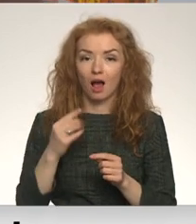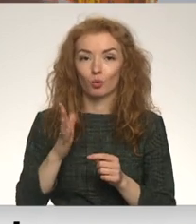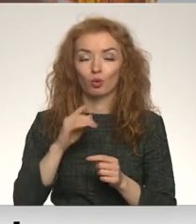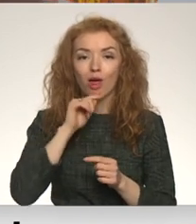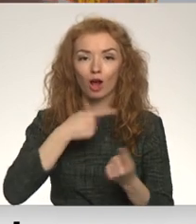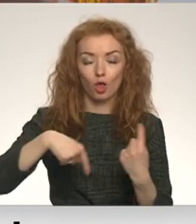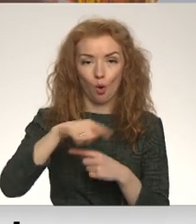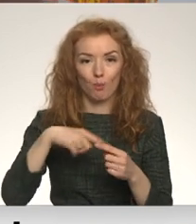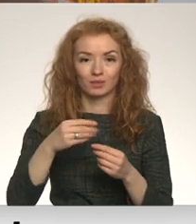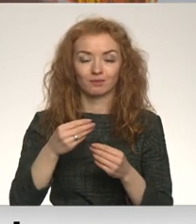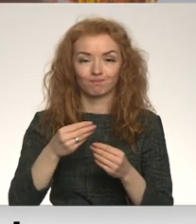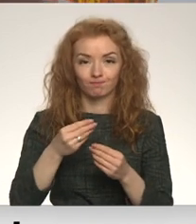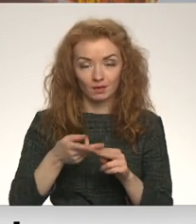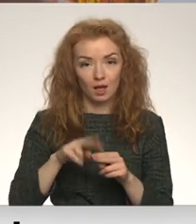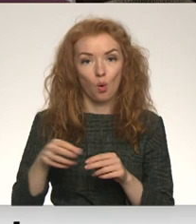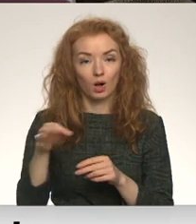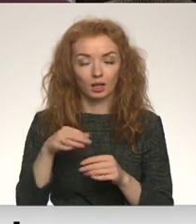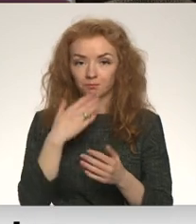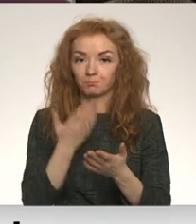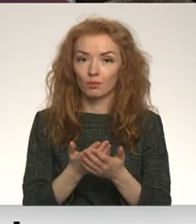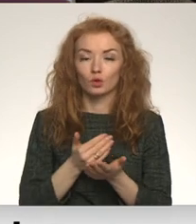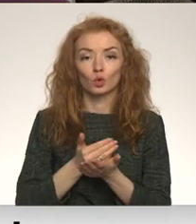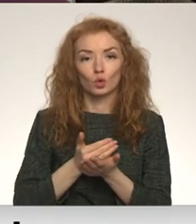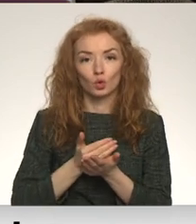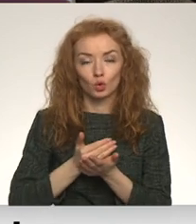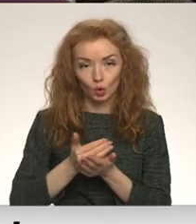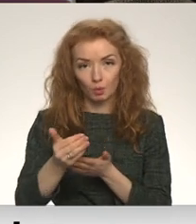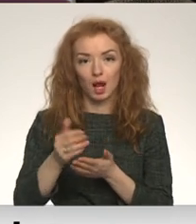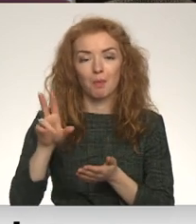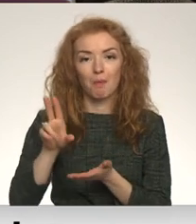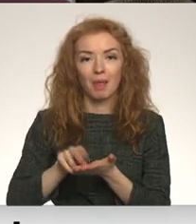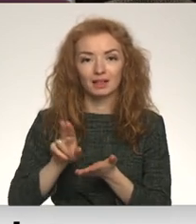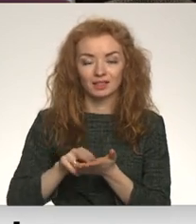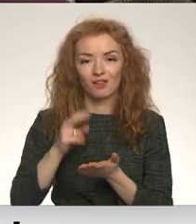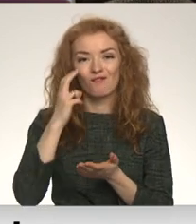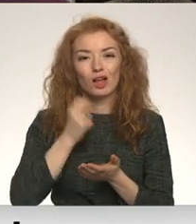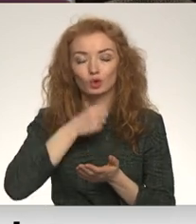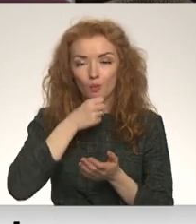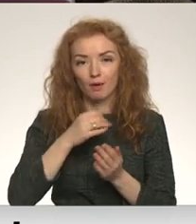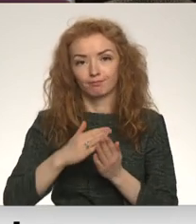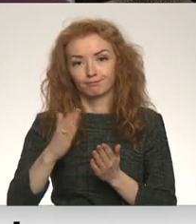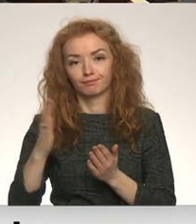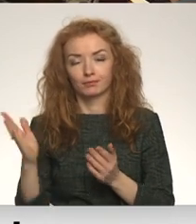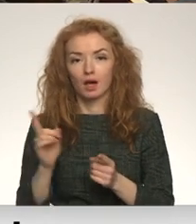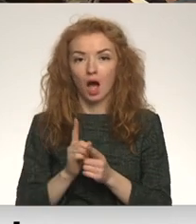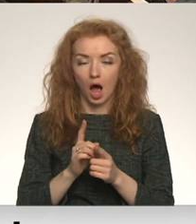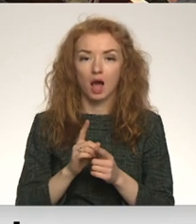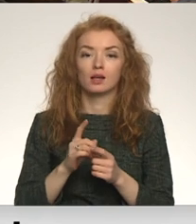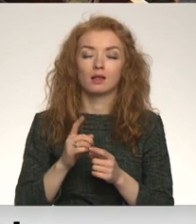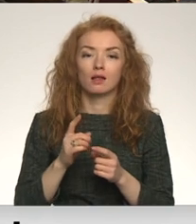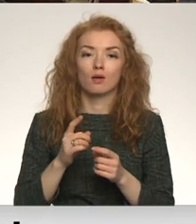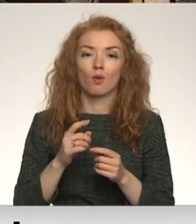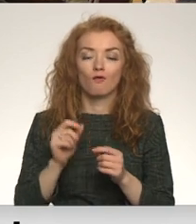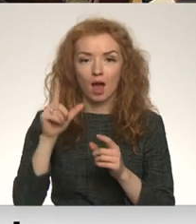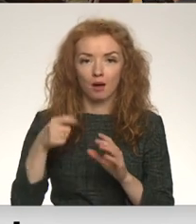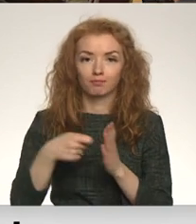ekonomiski aktīvi, organizācija iesaka turpināt pensionēšanās vecuma palielināšanu, kā arī audzēt valsts izdevumus veselības